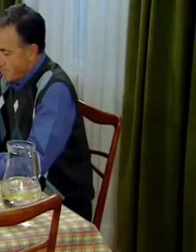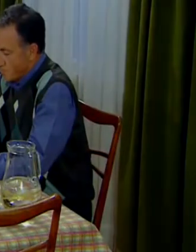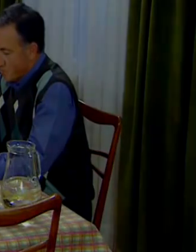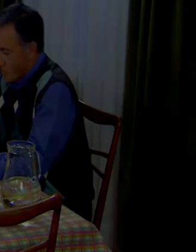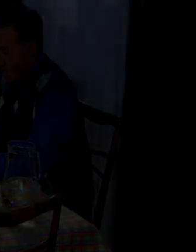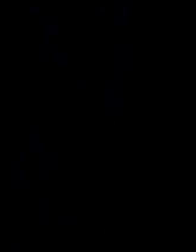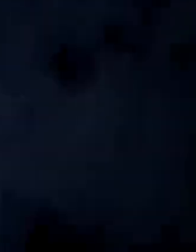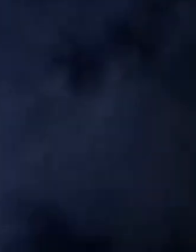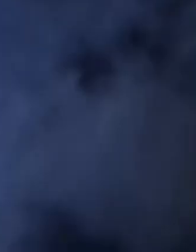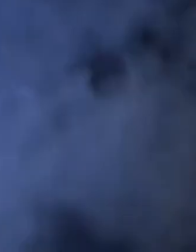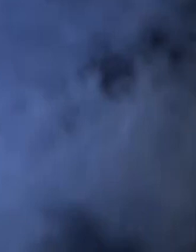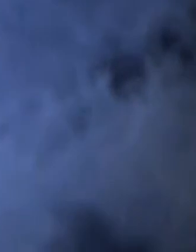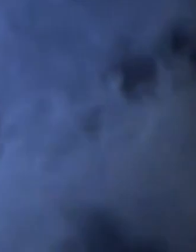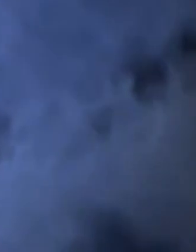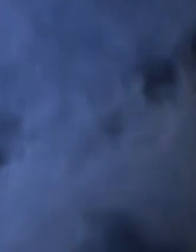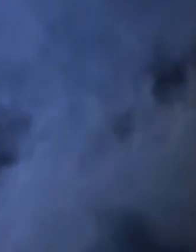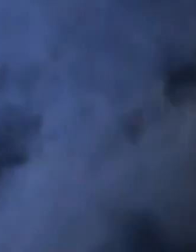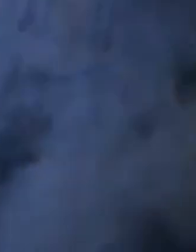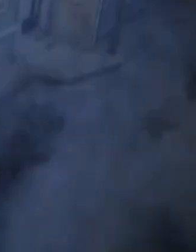hazırlamış.